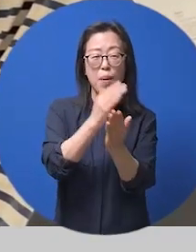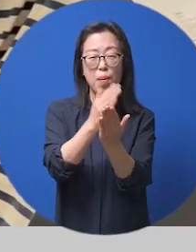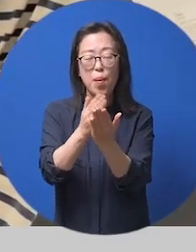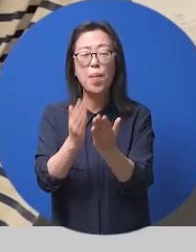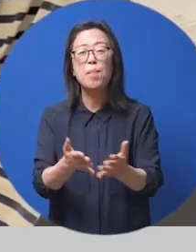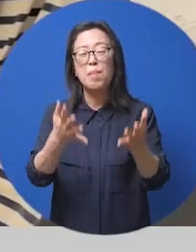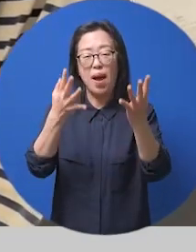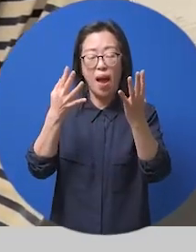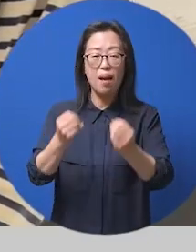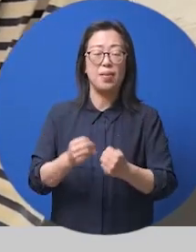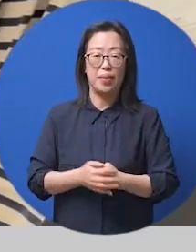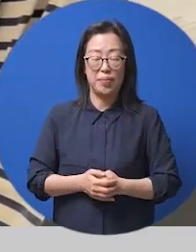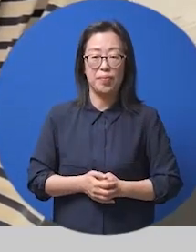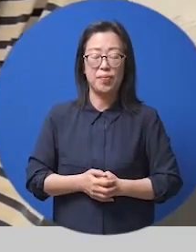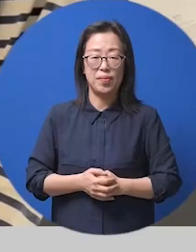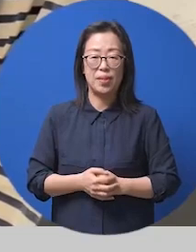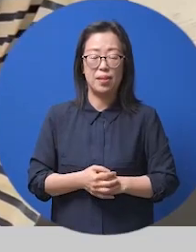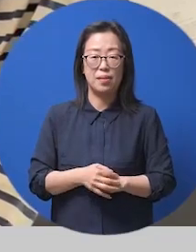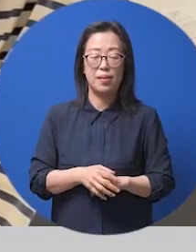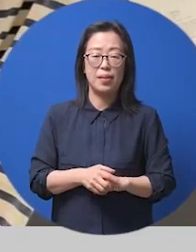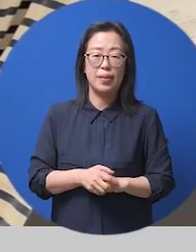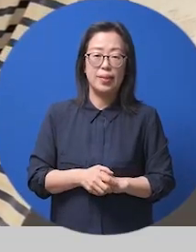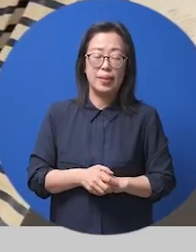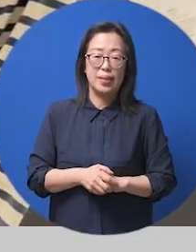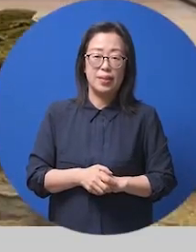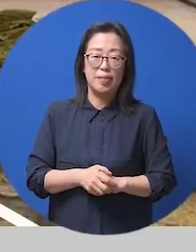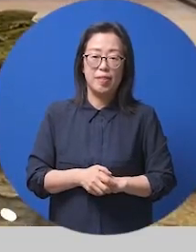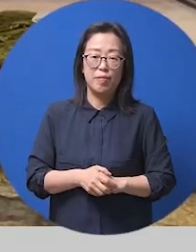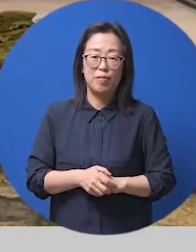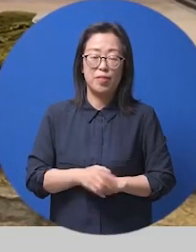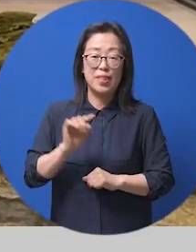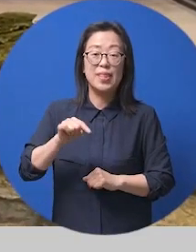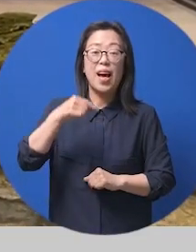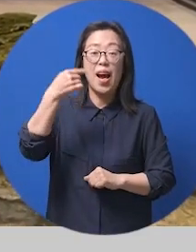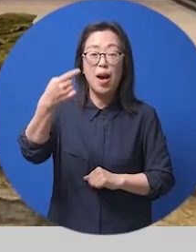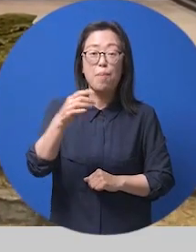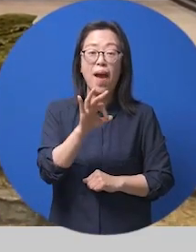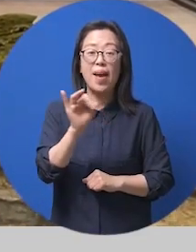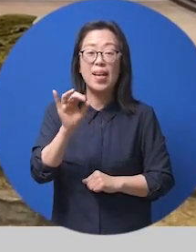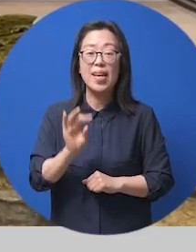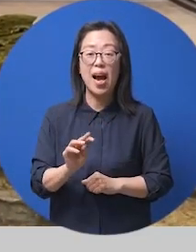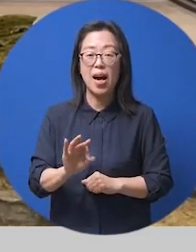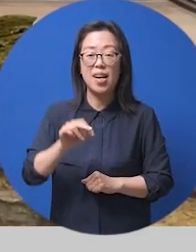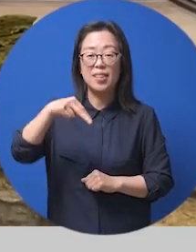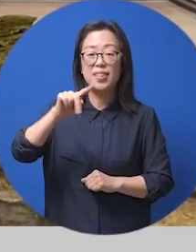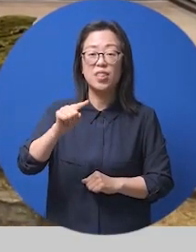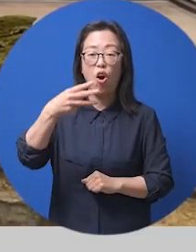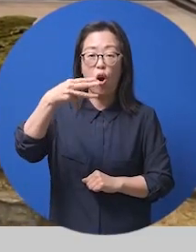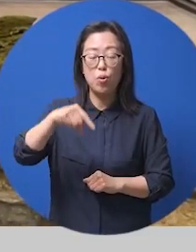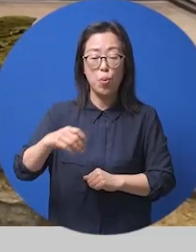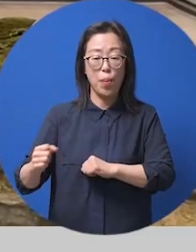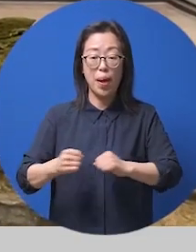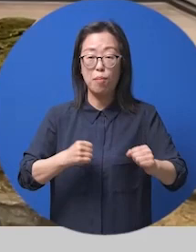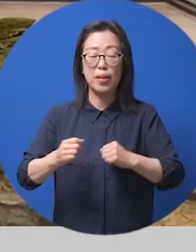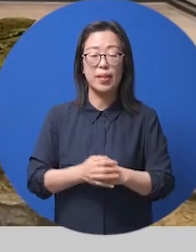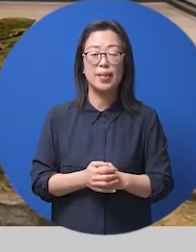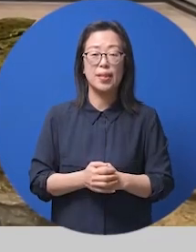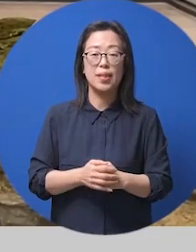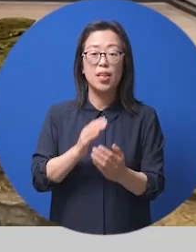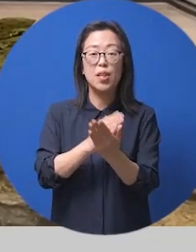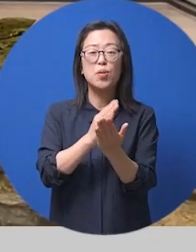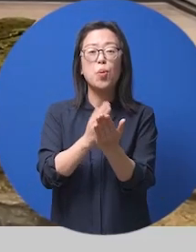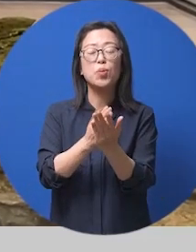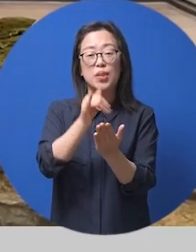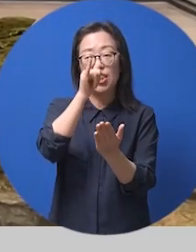쇠살모사, 무자치 등의 뱀들을 살펴보실 수가 있습니다. 다음으로는 양서류에 대해서 알아보도록 하겠습니다.